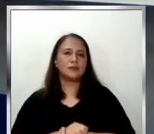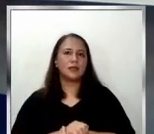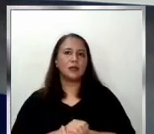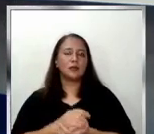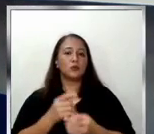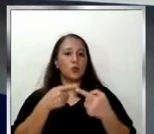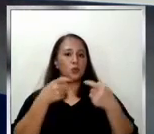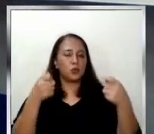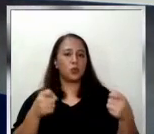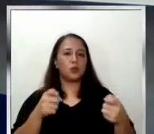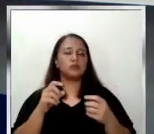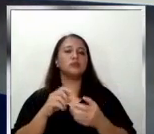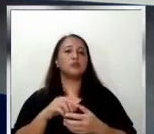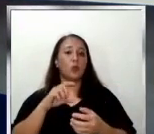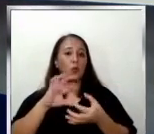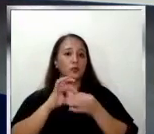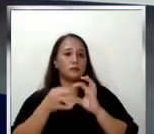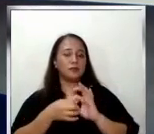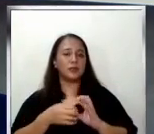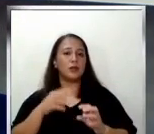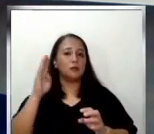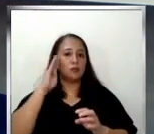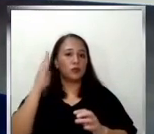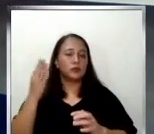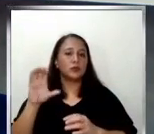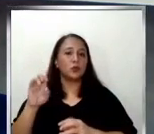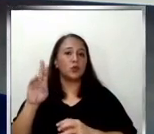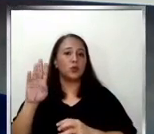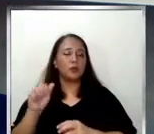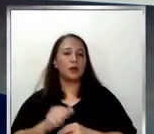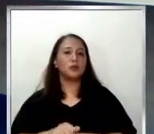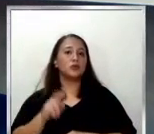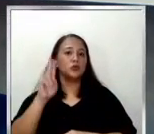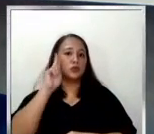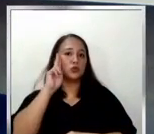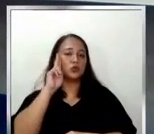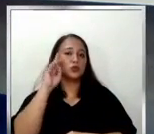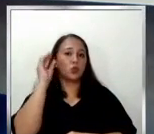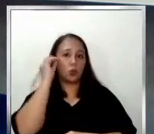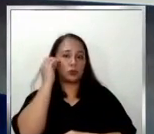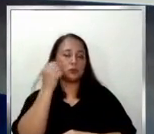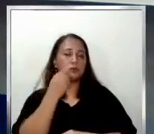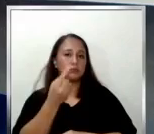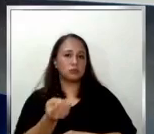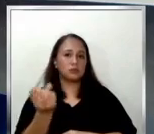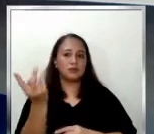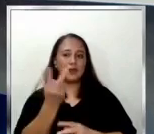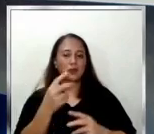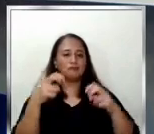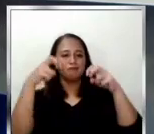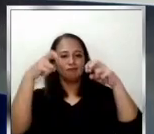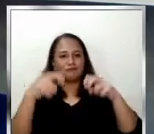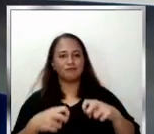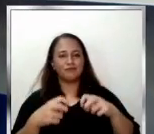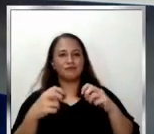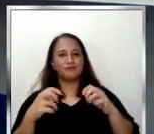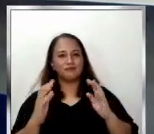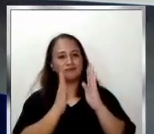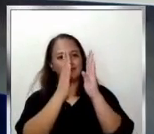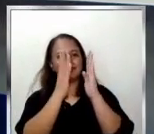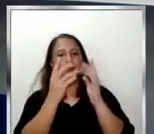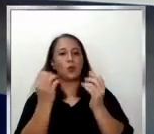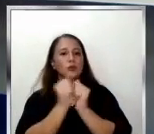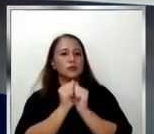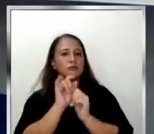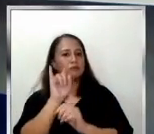Olympic bronze medalist ng Cuba na si Yordenis Ugas. Kanina, humarap ang dalawang boksingero sa media. Makitama muna